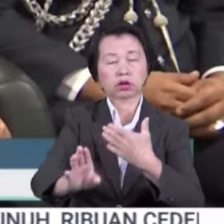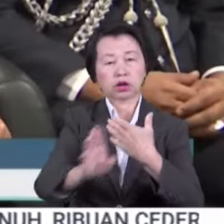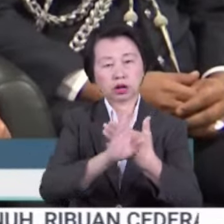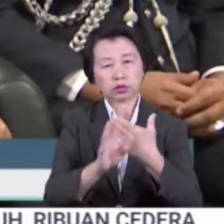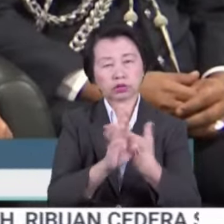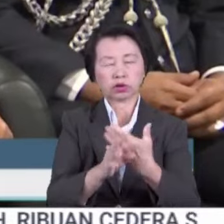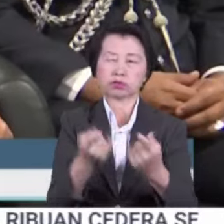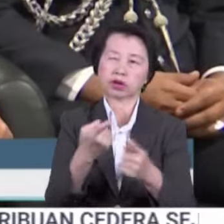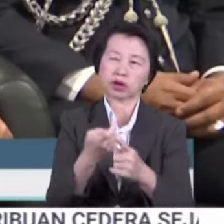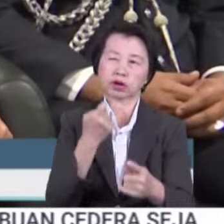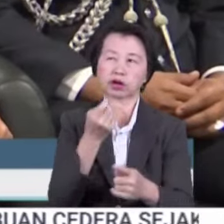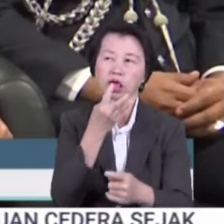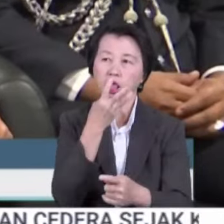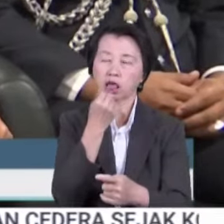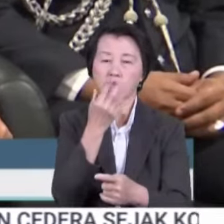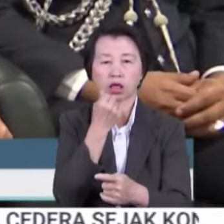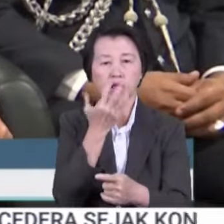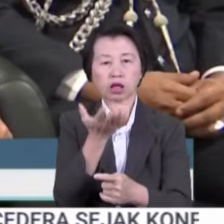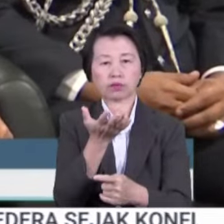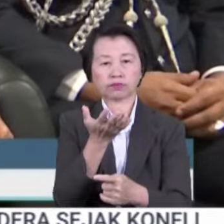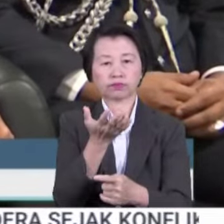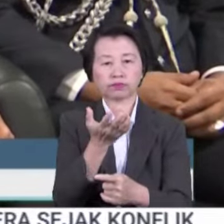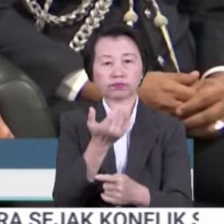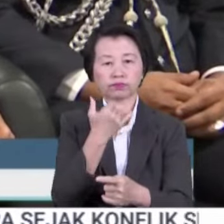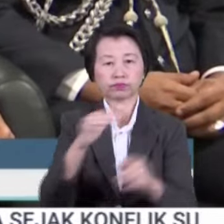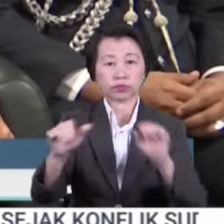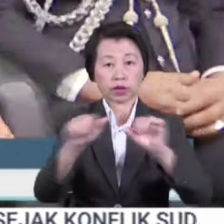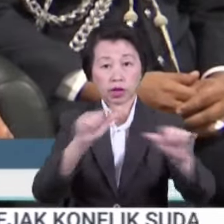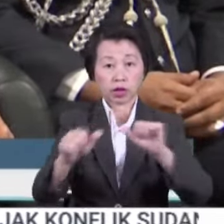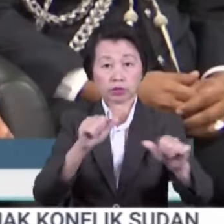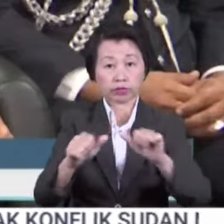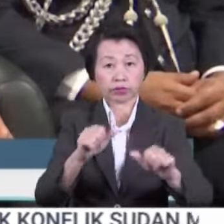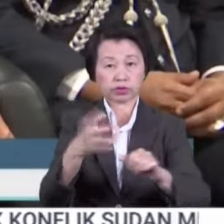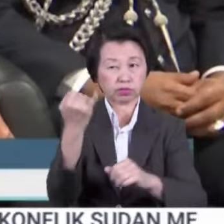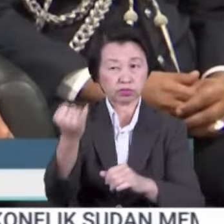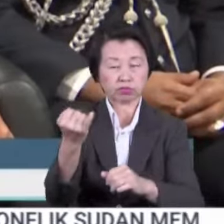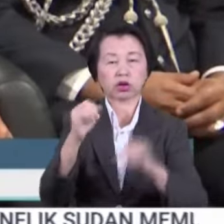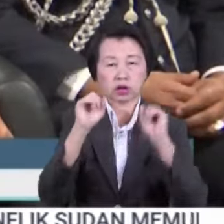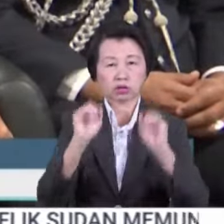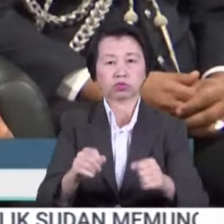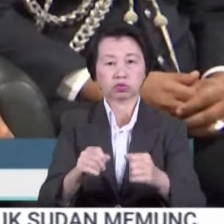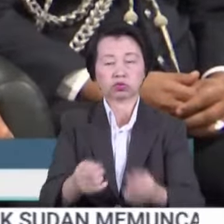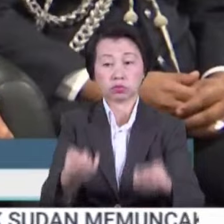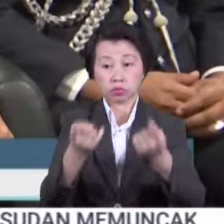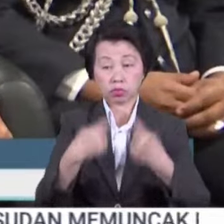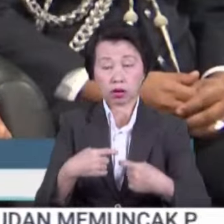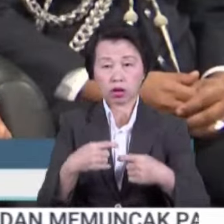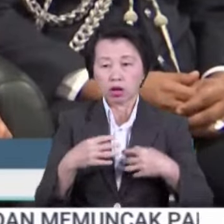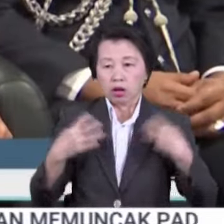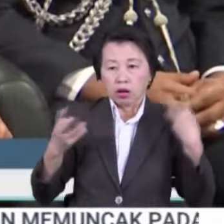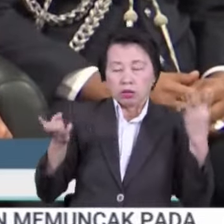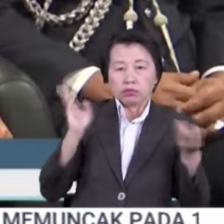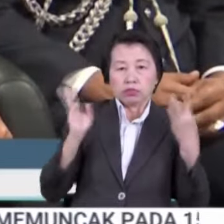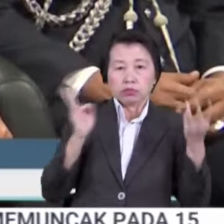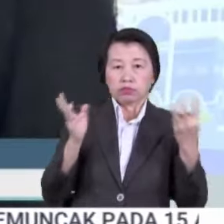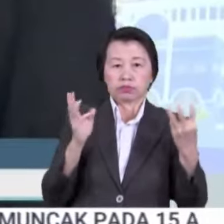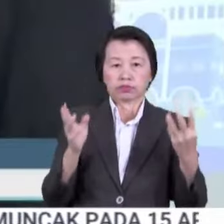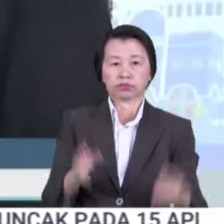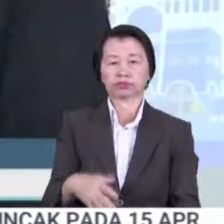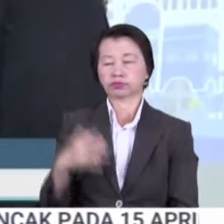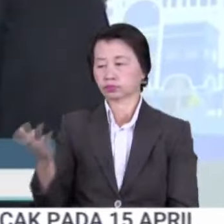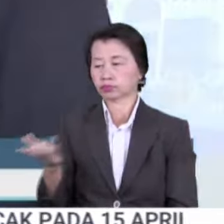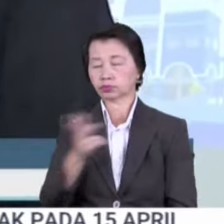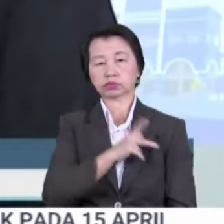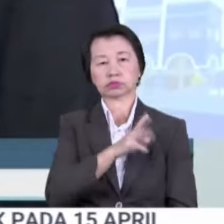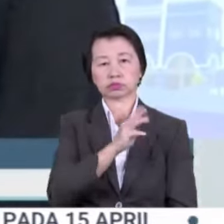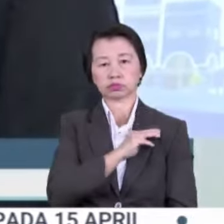daripada activity Activity yang boleh mendatangkan ke gusaran Tasri